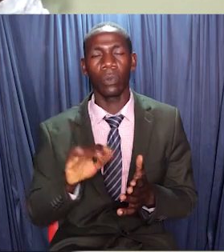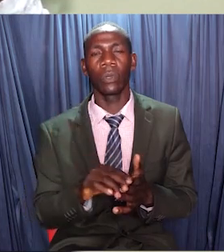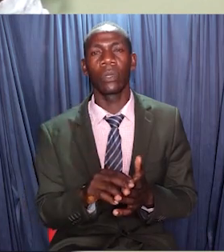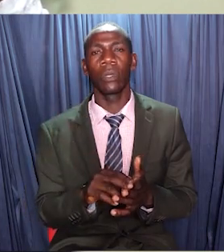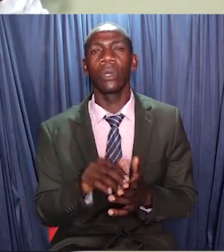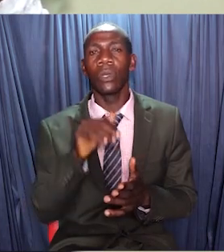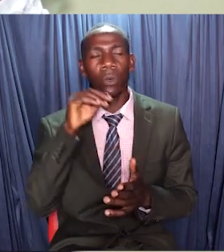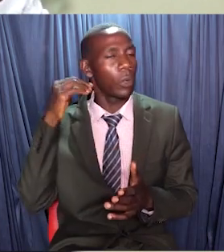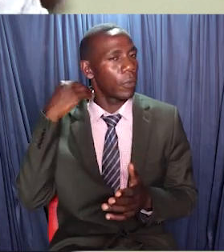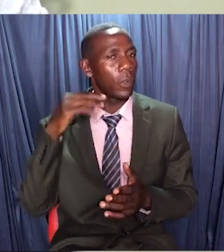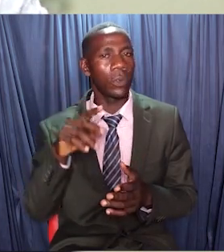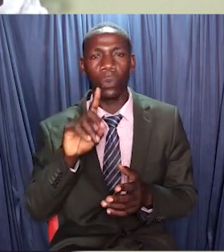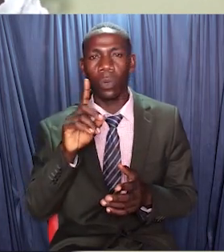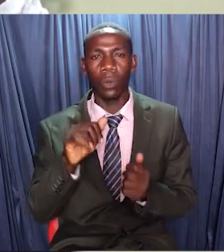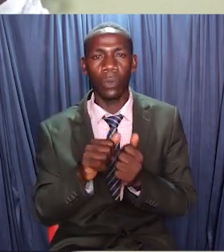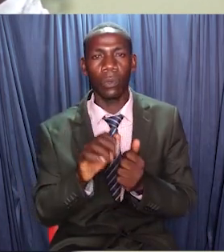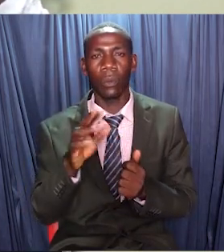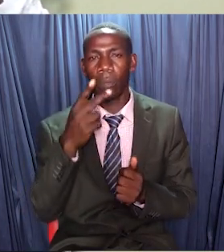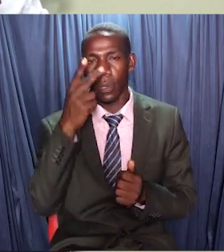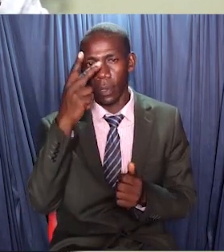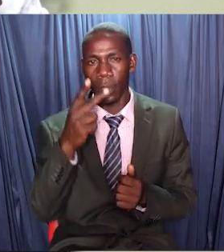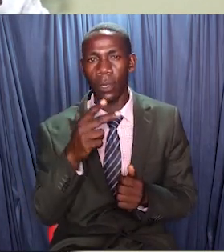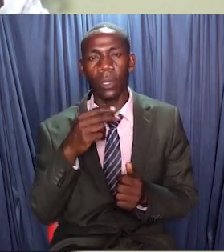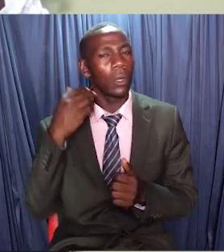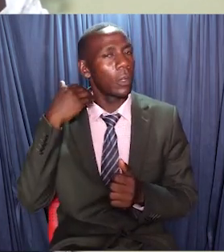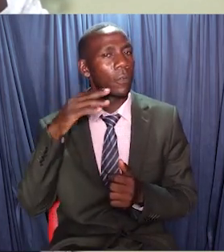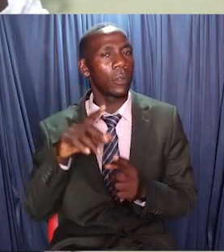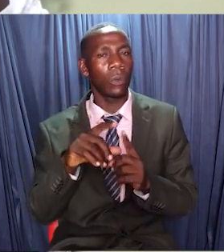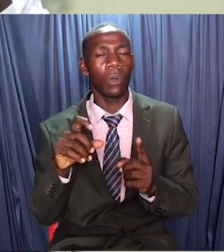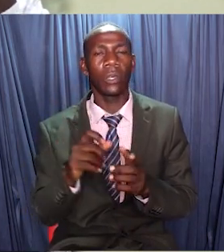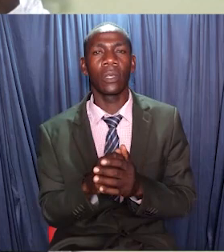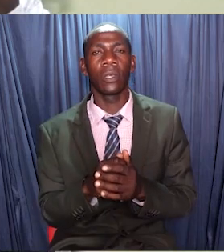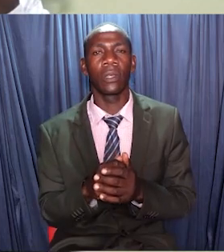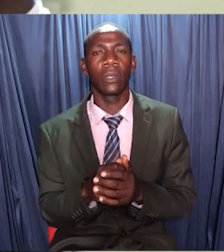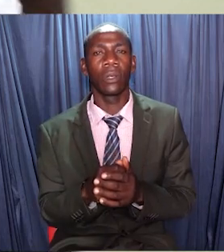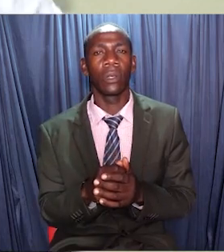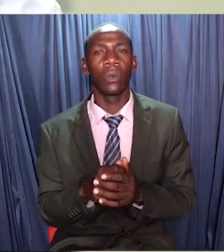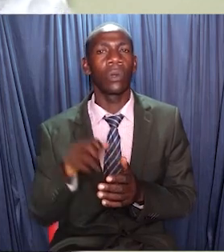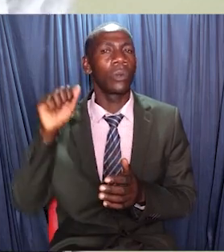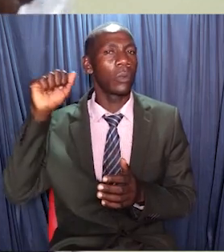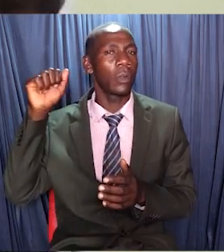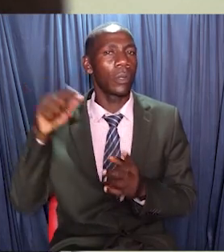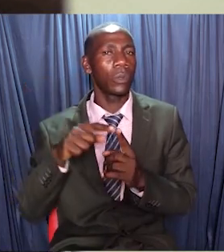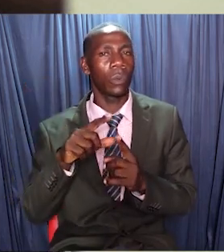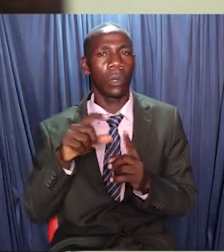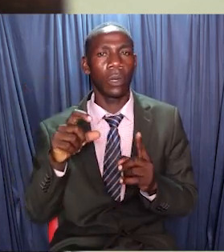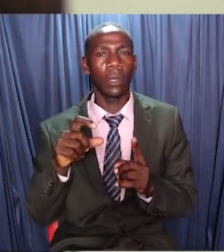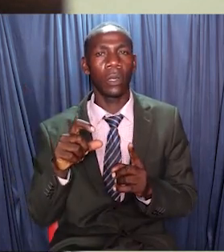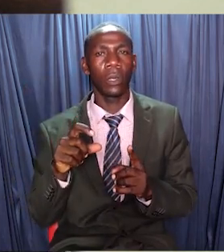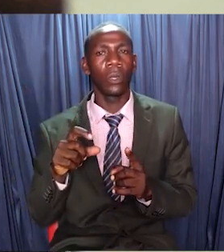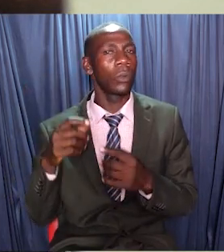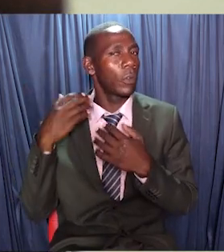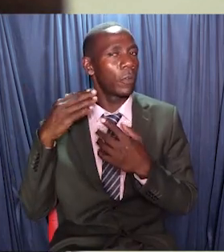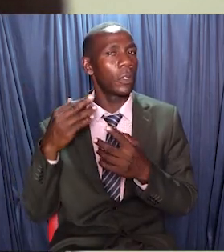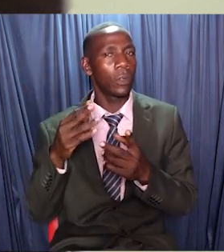on your understanding. Ukakataa kurudiwa na mtu. You rejected to be ridiculed by your parents. Kule kukataa neno. Rejecting the word. Na kule kualifu neno. And rebelling the word. Ulikuwa wakataa